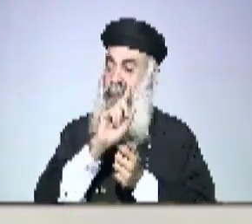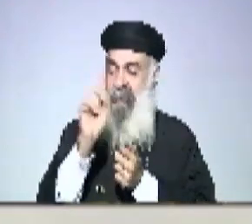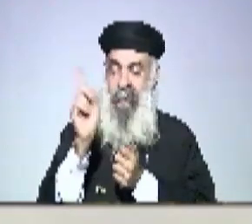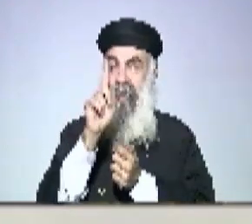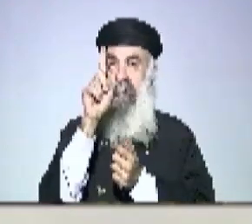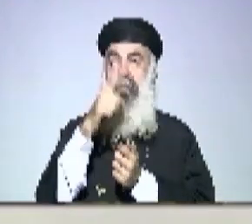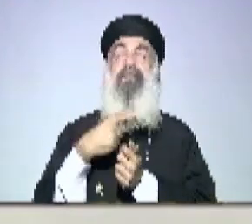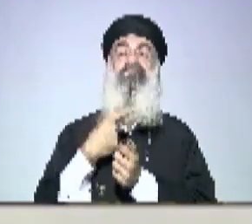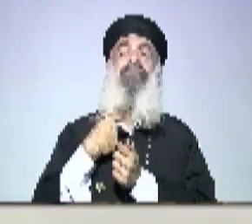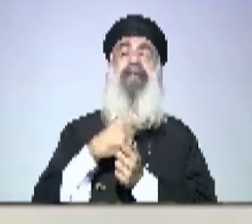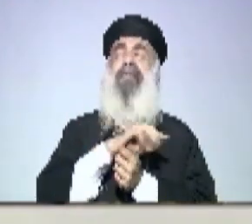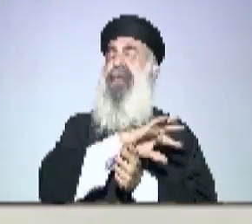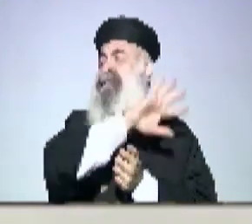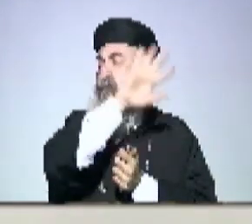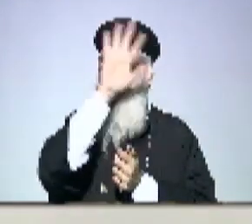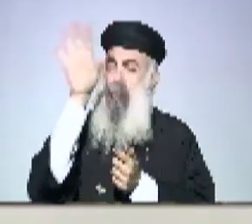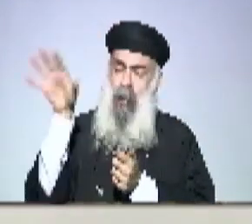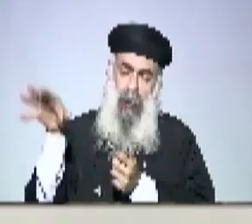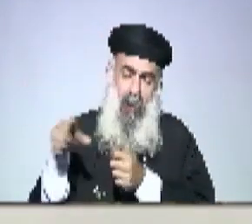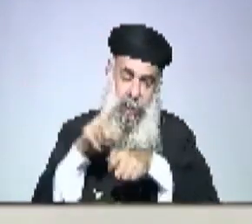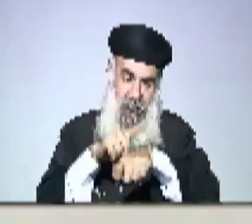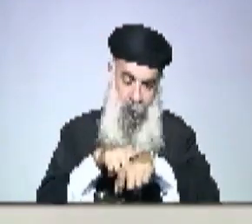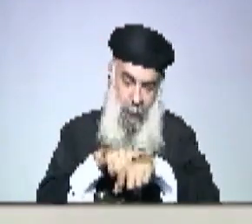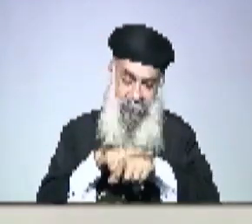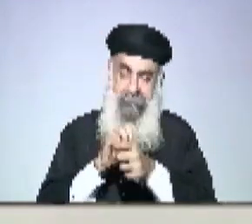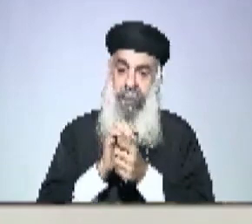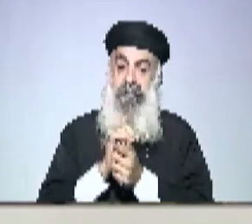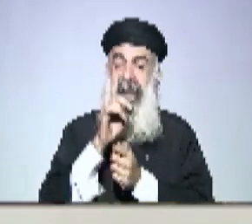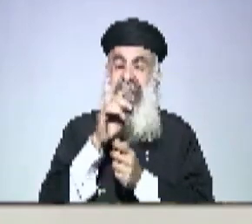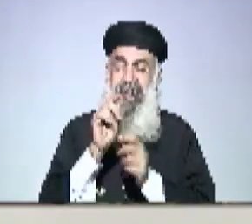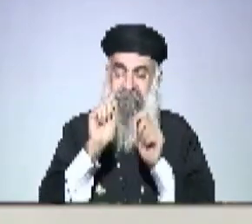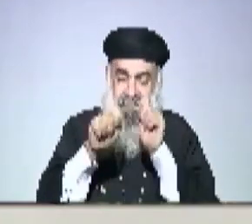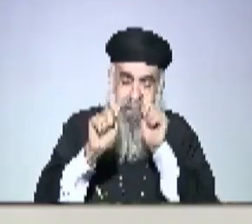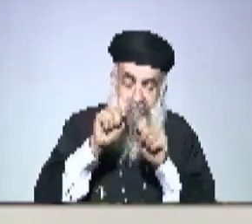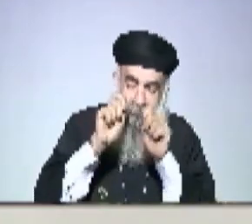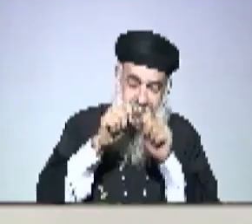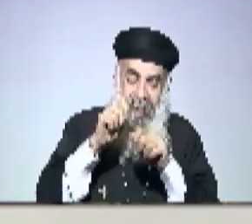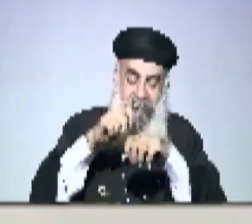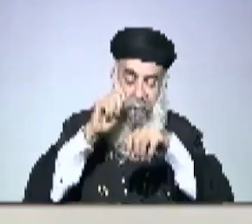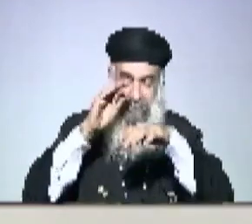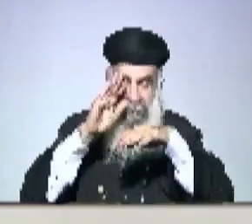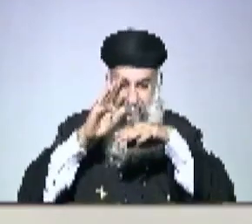في كل احوالنا وممكن يكون بيهز بنا